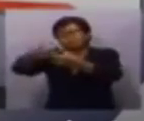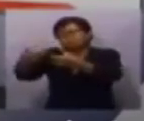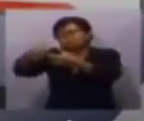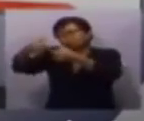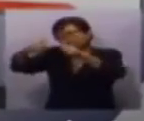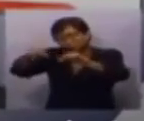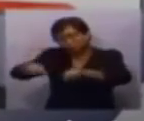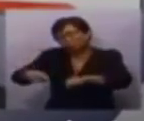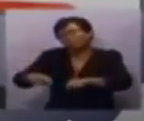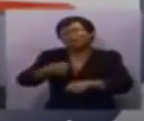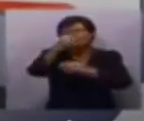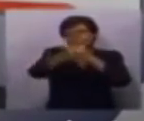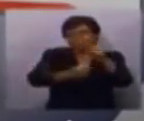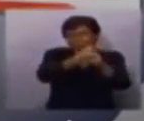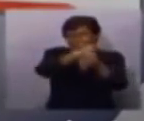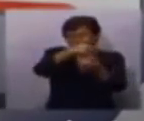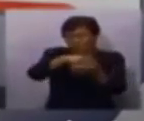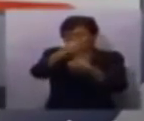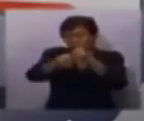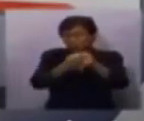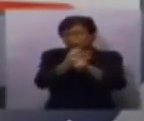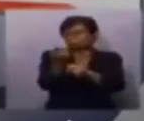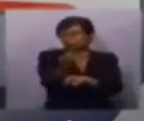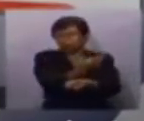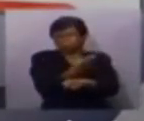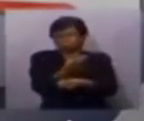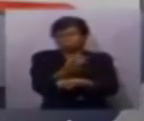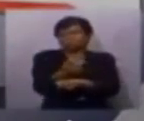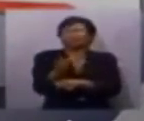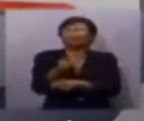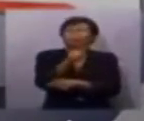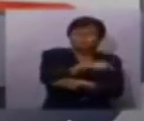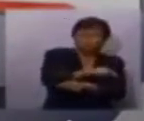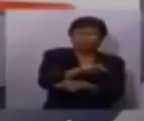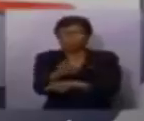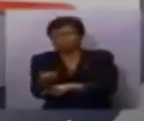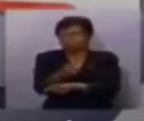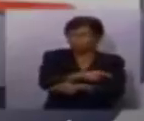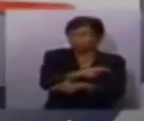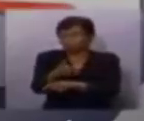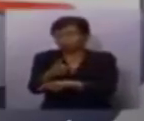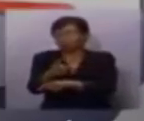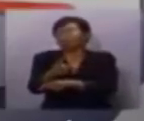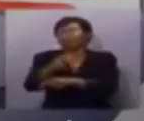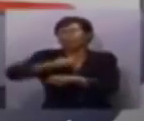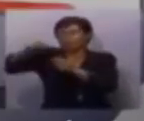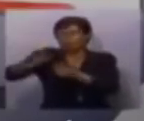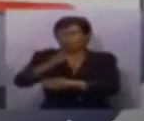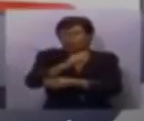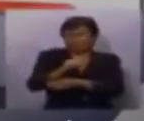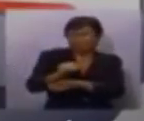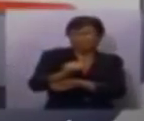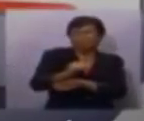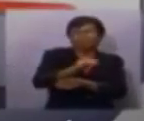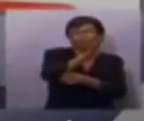saya percaya pada tahun ini di kedua-dua belah pihak, mereka cuba meningkatkan